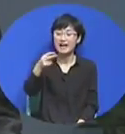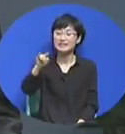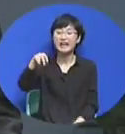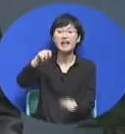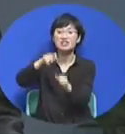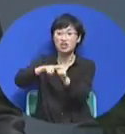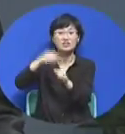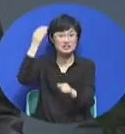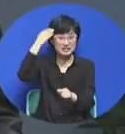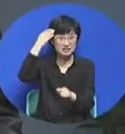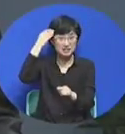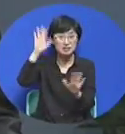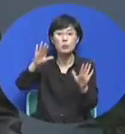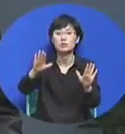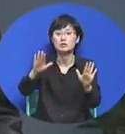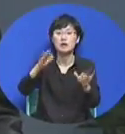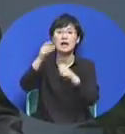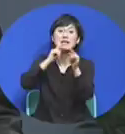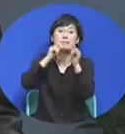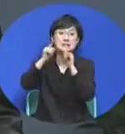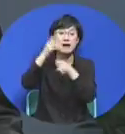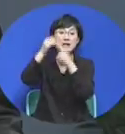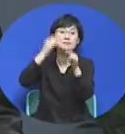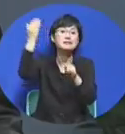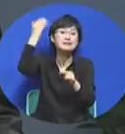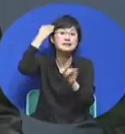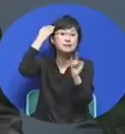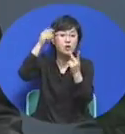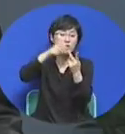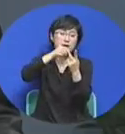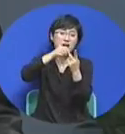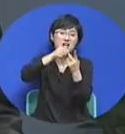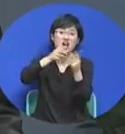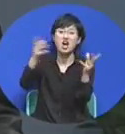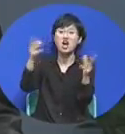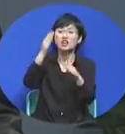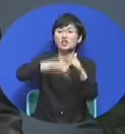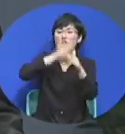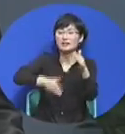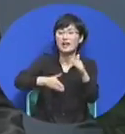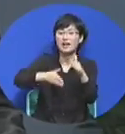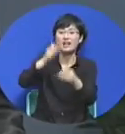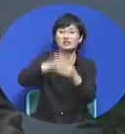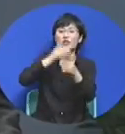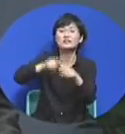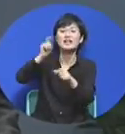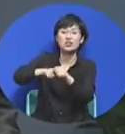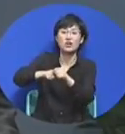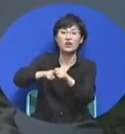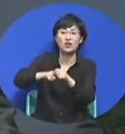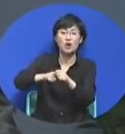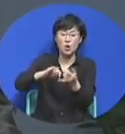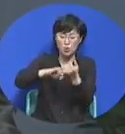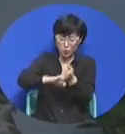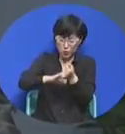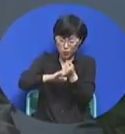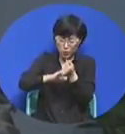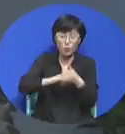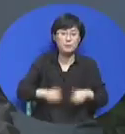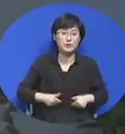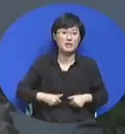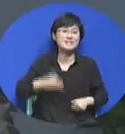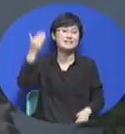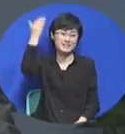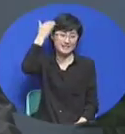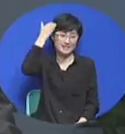오늘 하나님이 절대적 지식을 얘기한 거예요. But what God speaks about today is absolute knowledge. 모르면 절대 안 되는 내용을 얘기하셨다 그